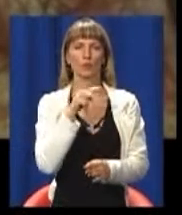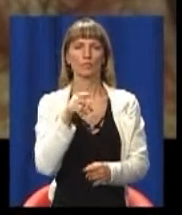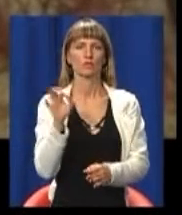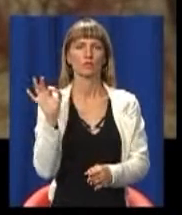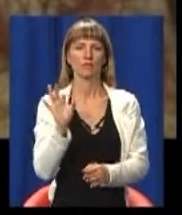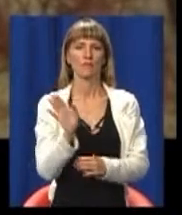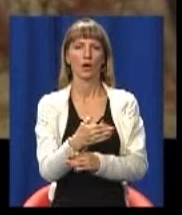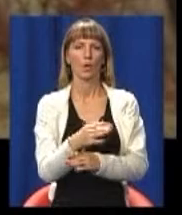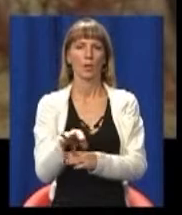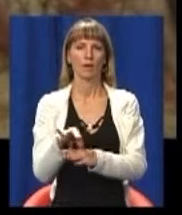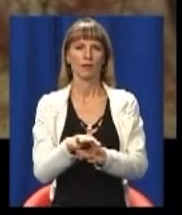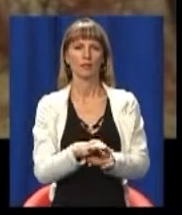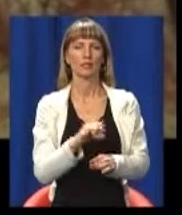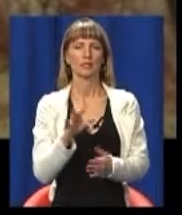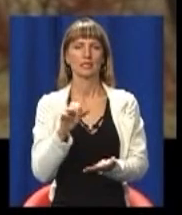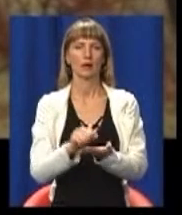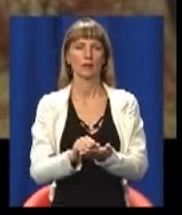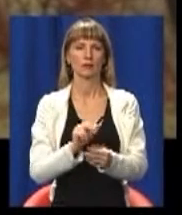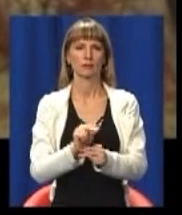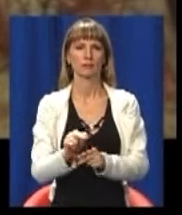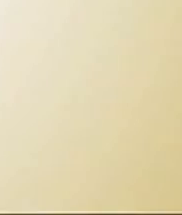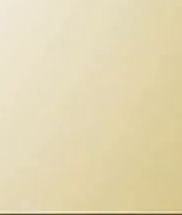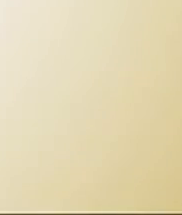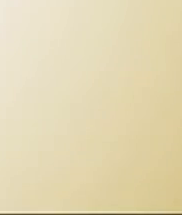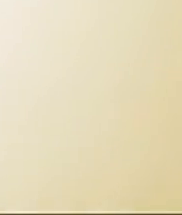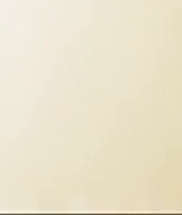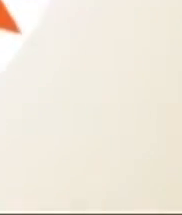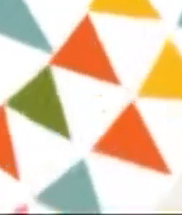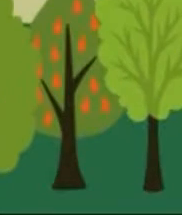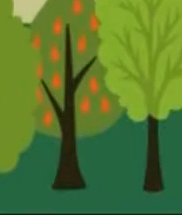частіше вигулювати і займатися дресируванням.